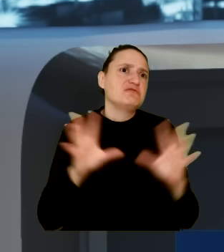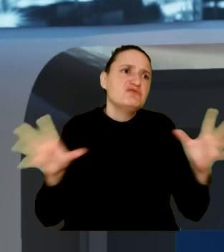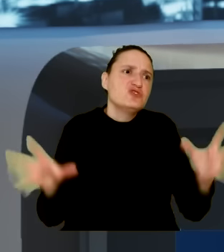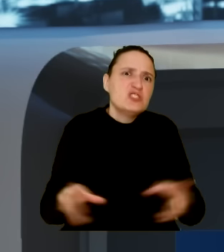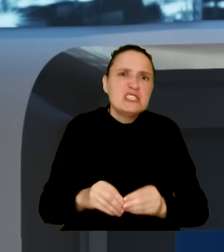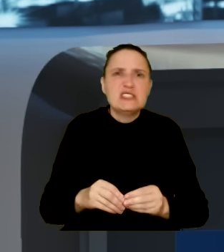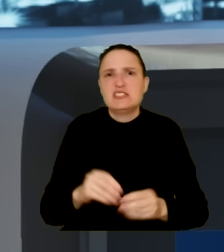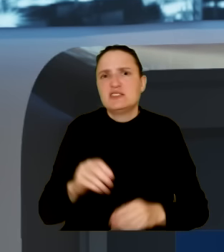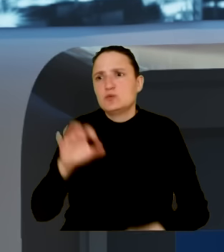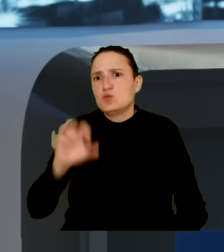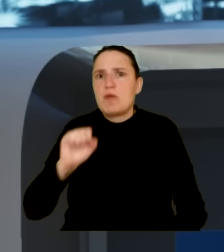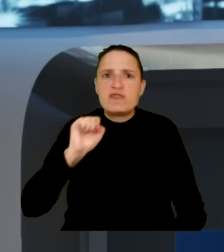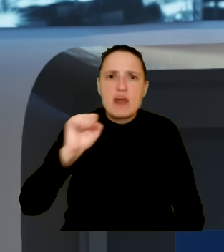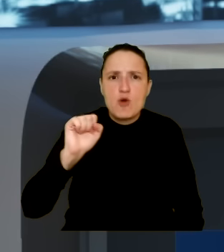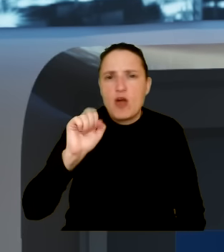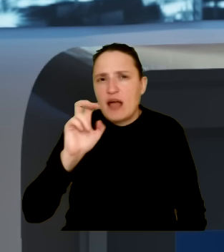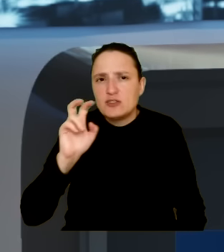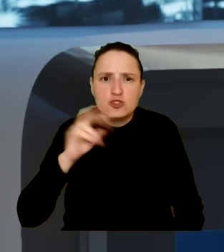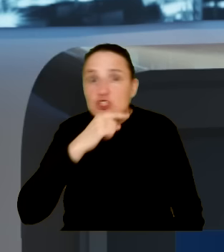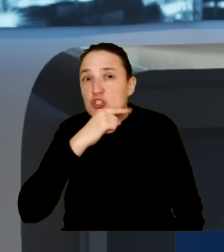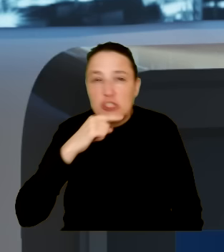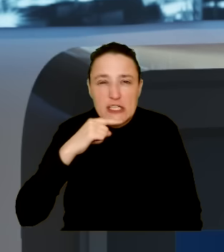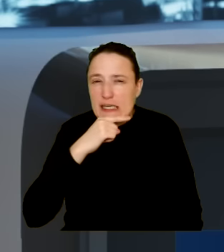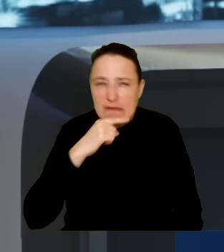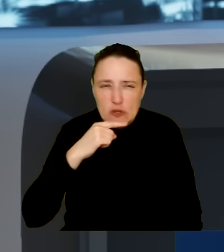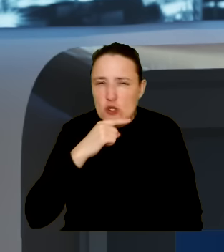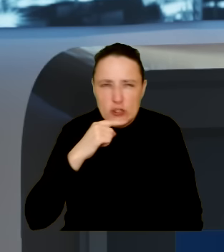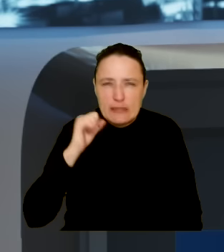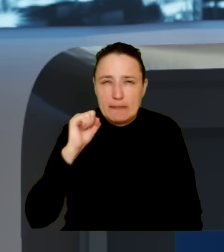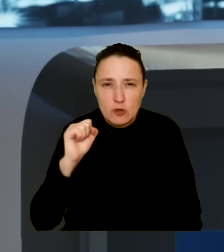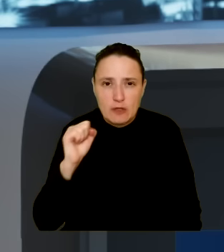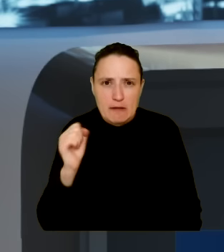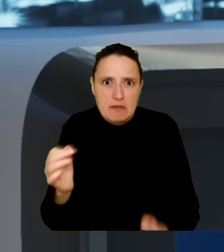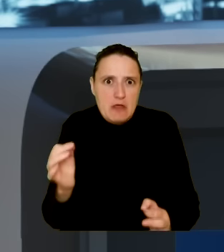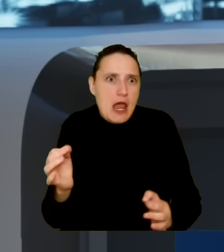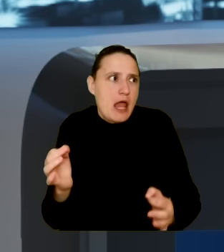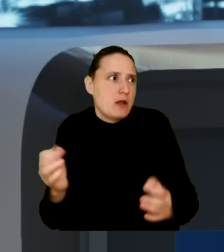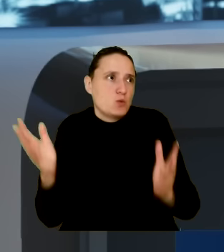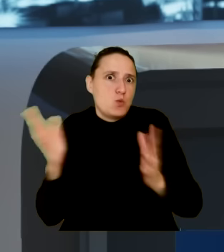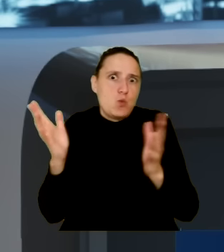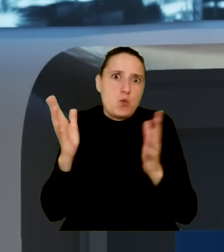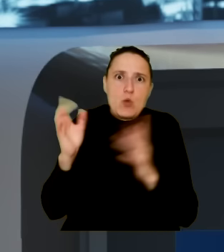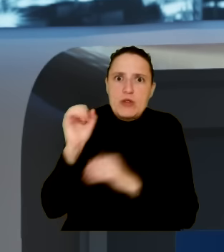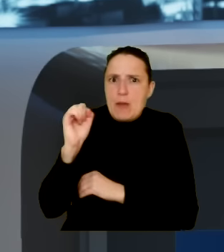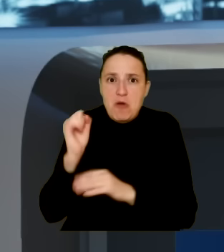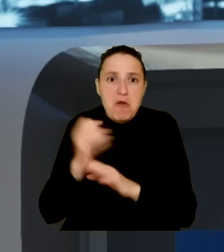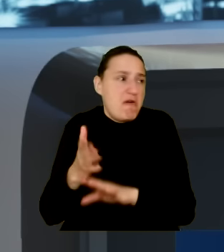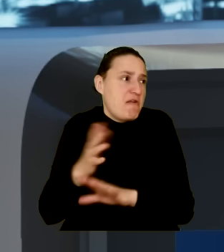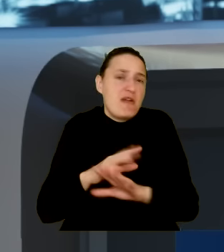demokraci czerwoni strasznie się zrobili teraz demokratyczni, bardziej niż wszyscy Polacy.